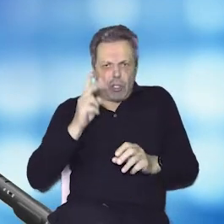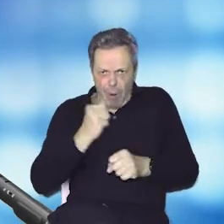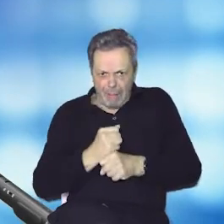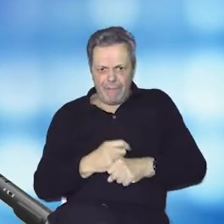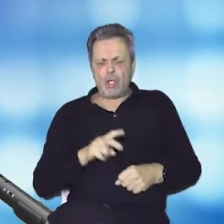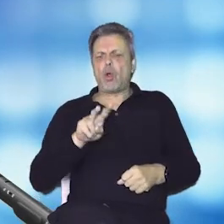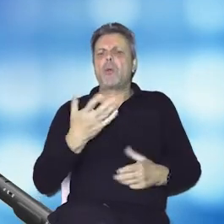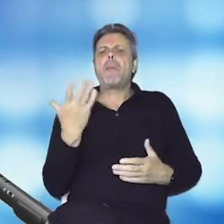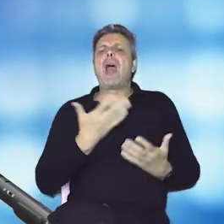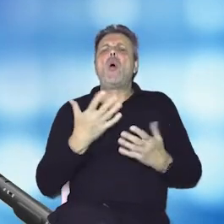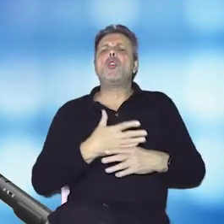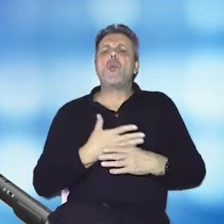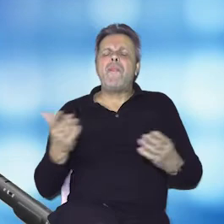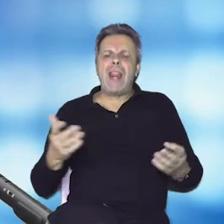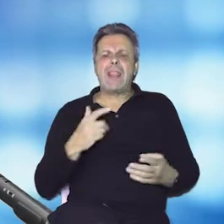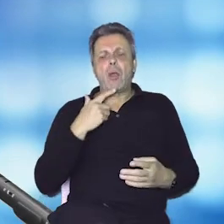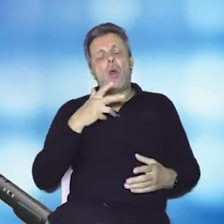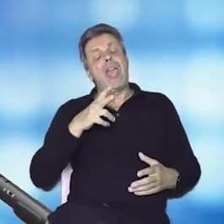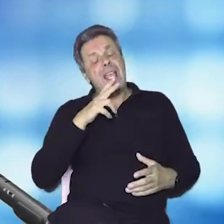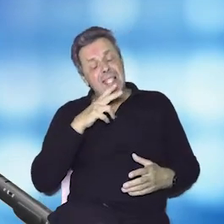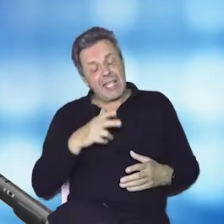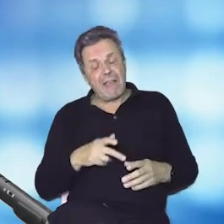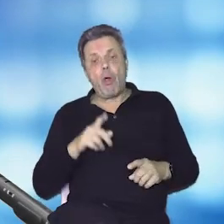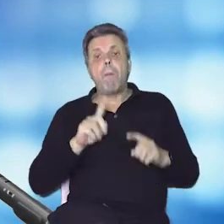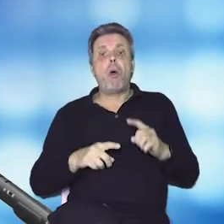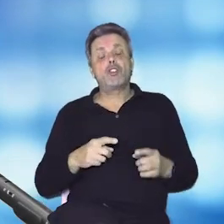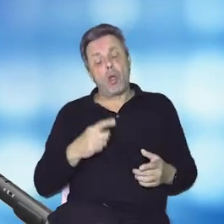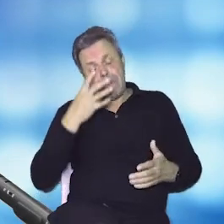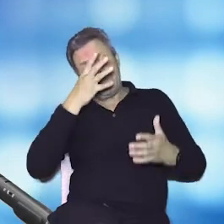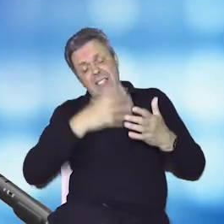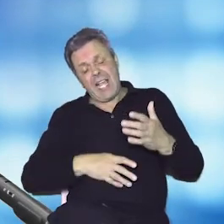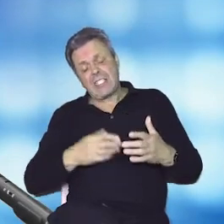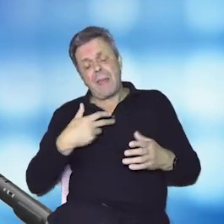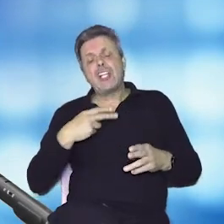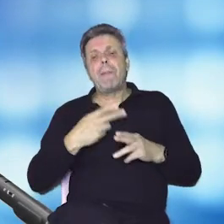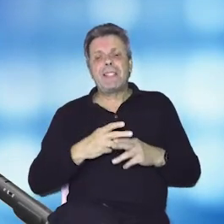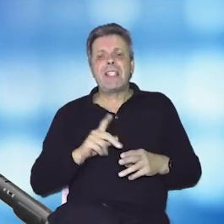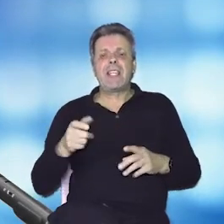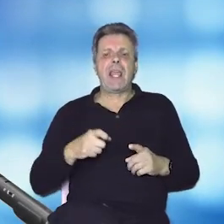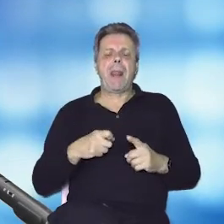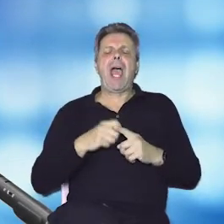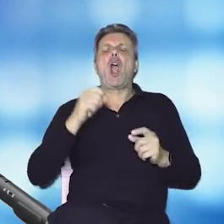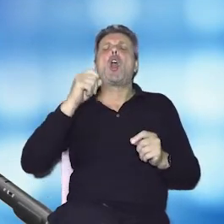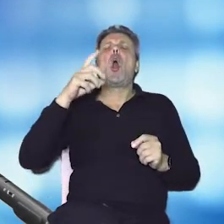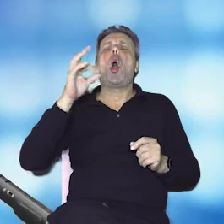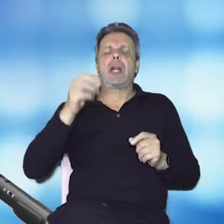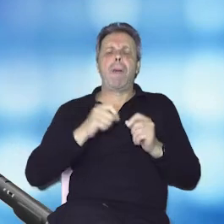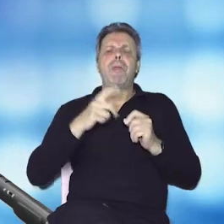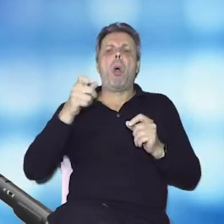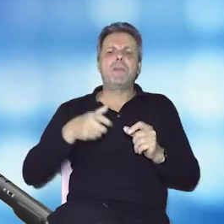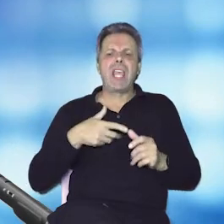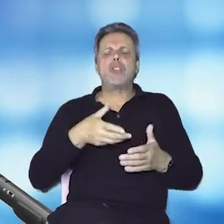promjena koje su jako velike i kod promjena koje to zahtijevaju, gdje postoje indikacije, naše pacijentice idu na core biopsije, to su pak